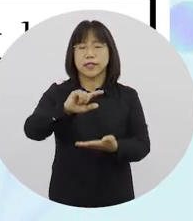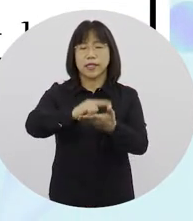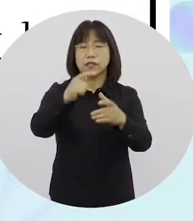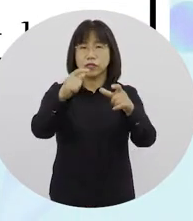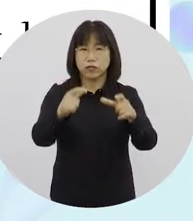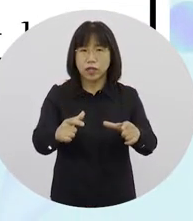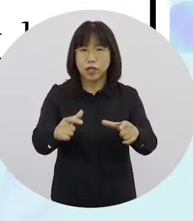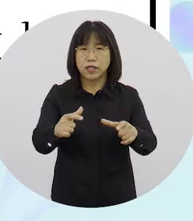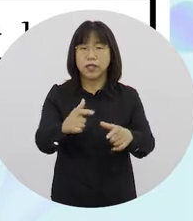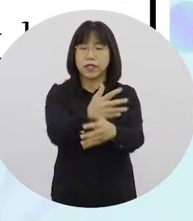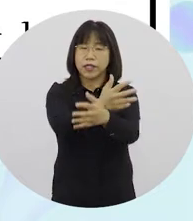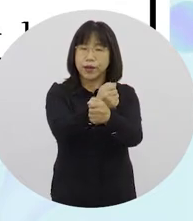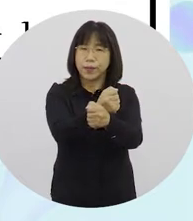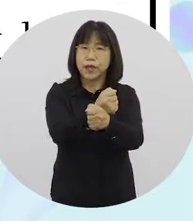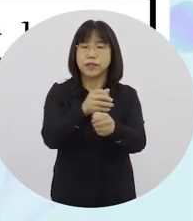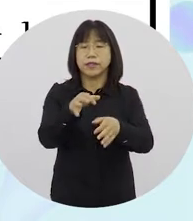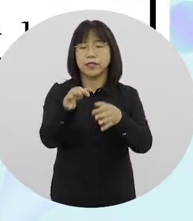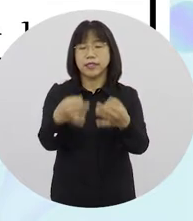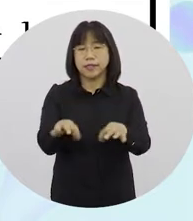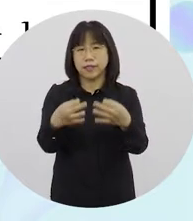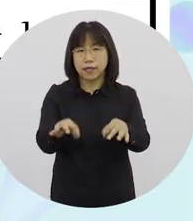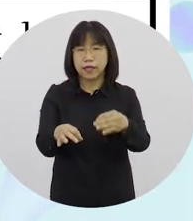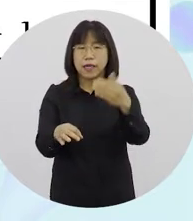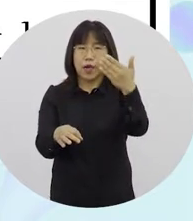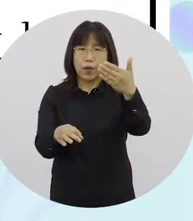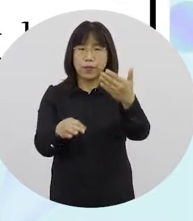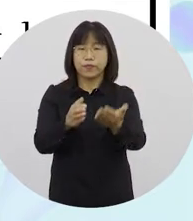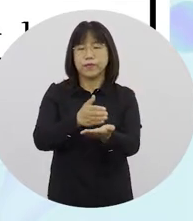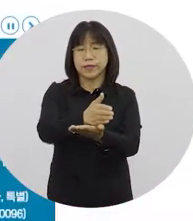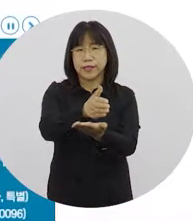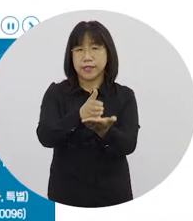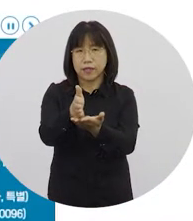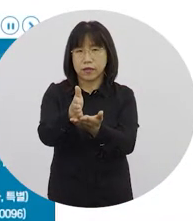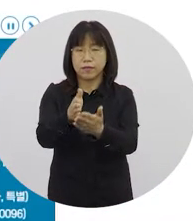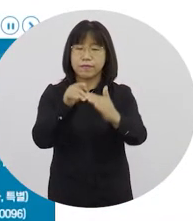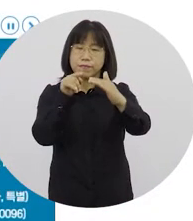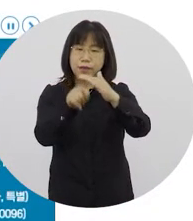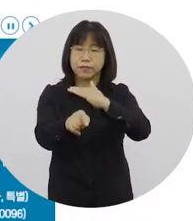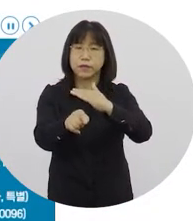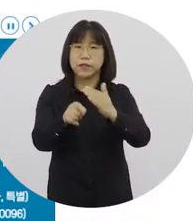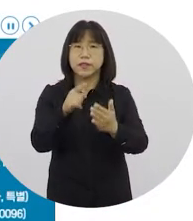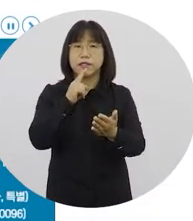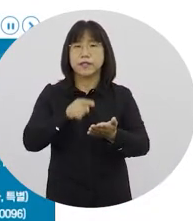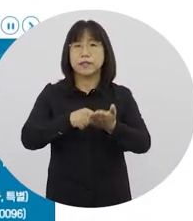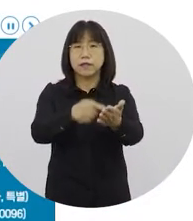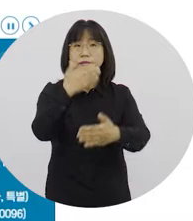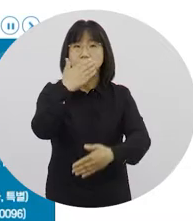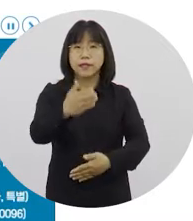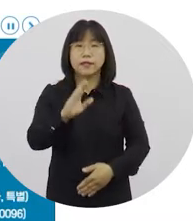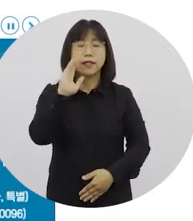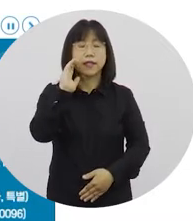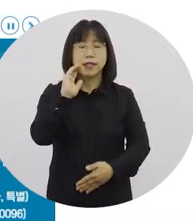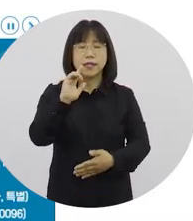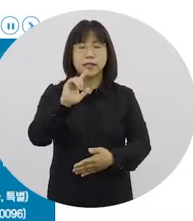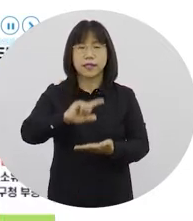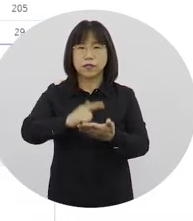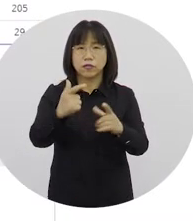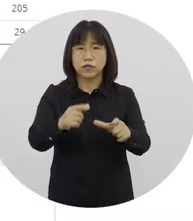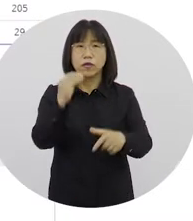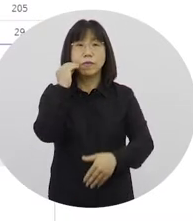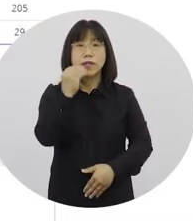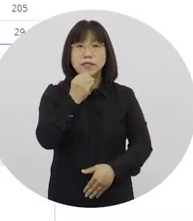소상공인 은 지역 내 협약 은행 9개 지정으로 방문 신청하면 됩니다 기타 자세한 사항은 강서 구청